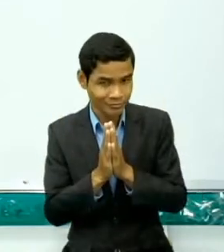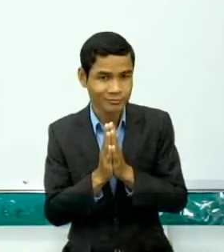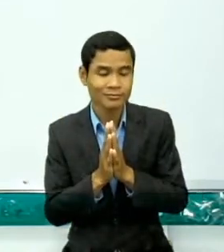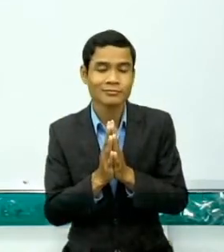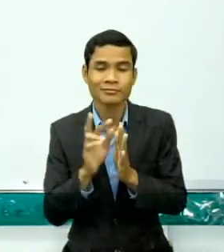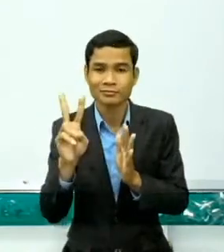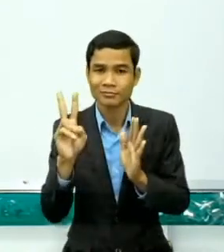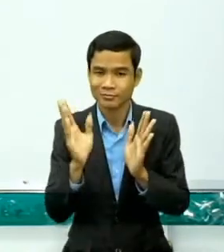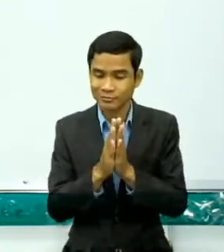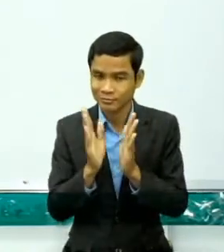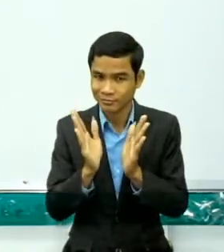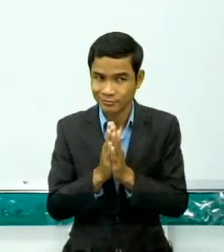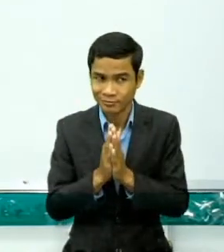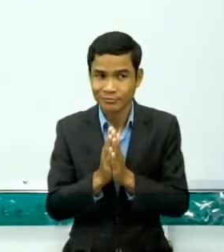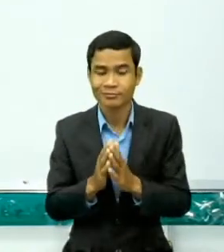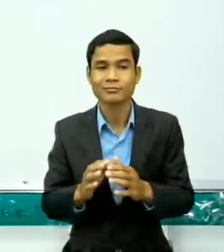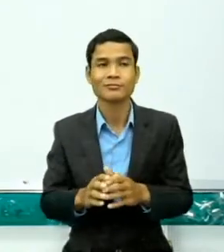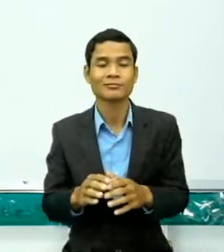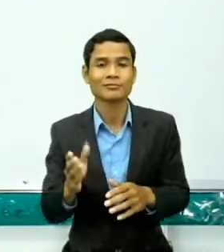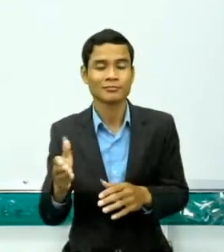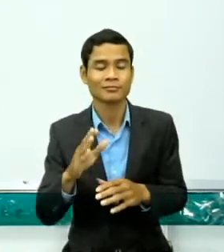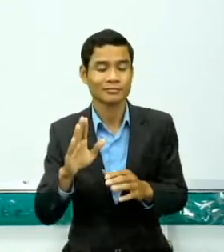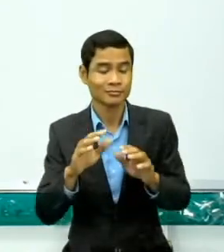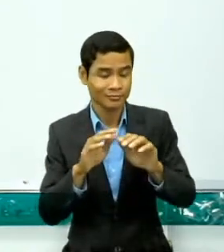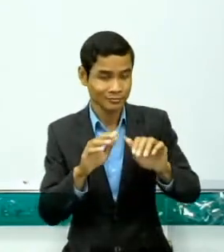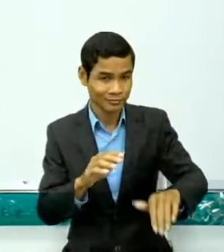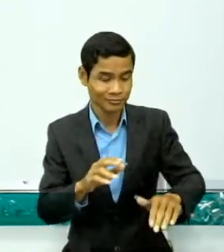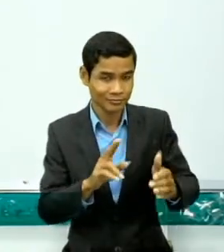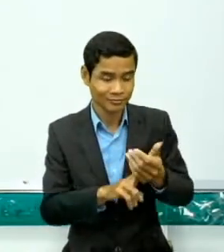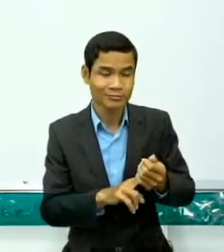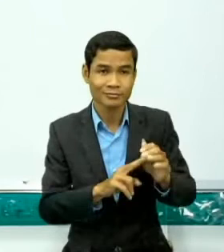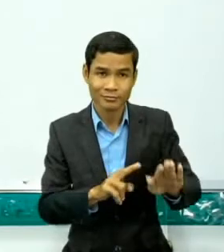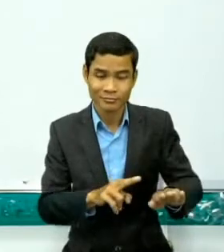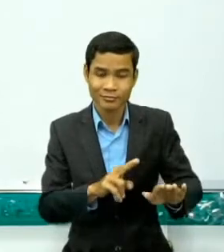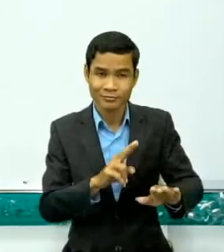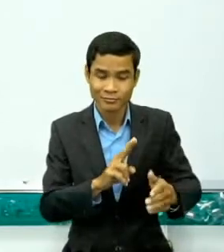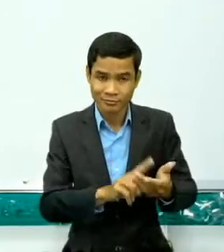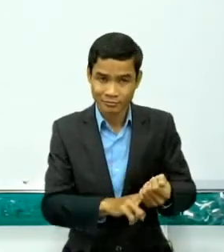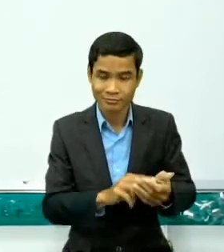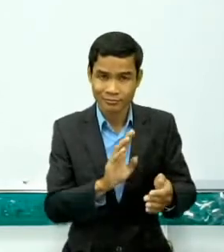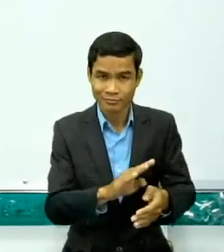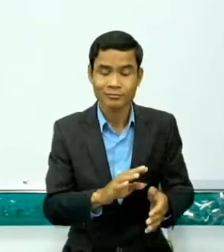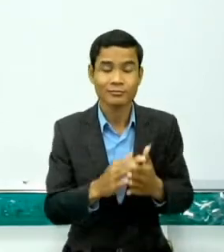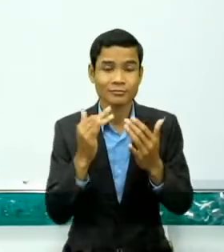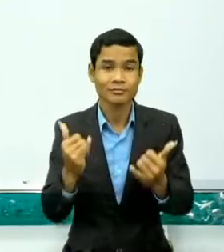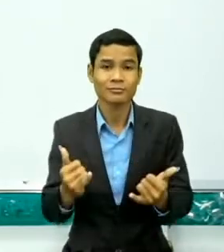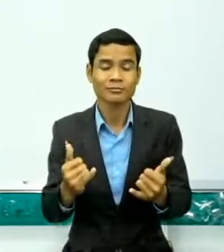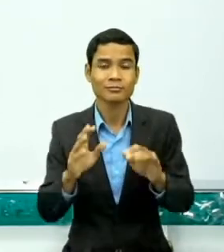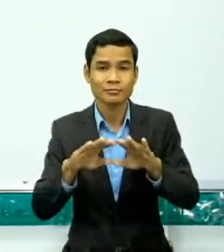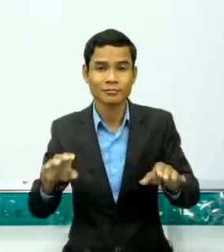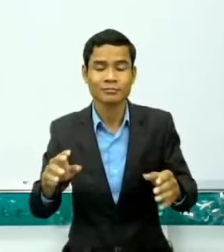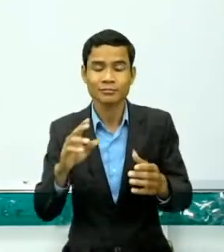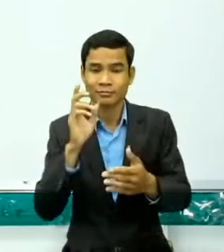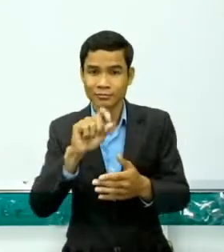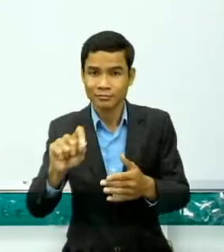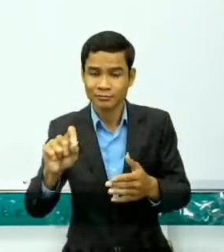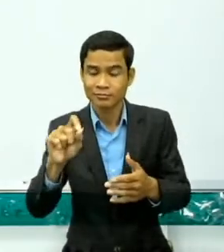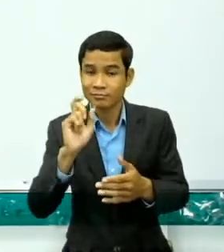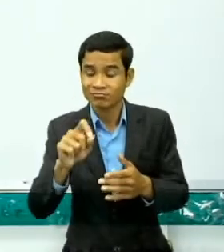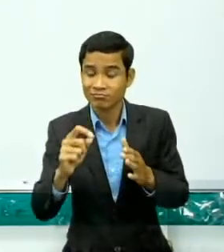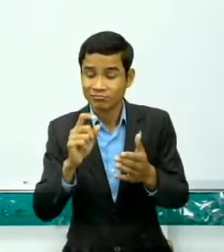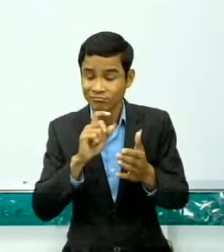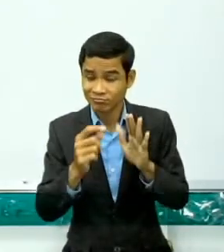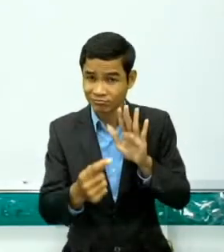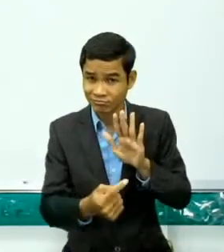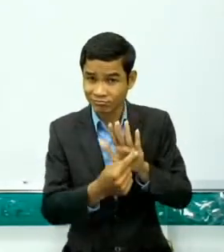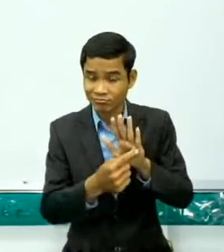ពីរដងចាអញ្ចឹងកូនទុកដាក់ឈ្នួនសិនកូនណាដាក់លើតុក ឥឡូវយើងបានសរសេរស្រអឺហើយគឺណោះ